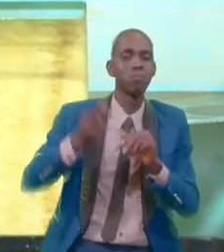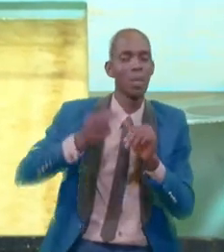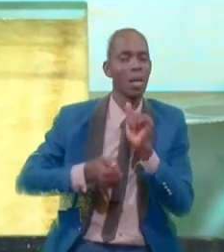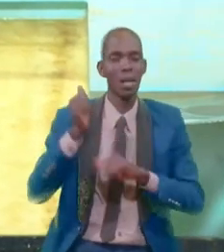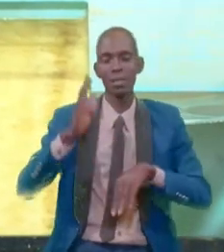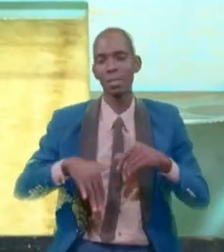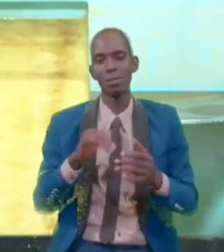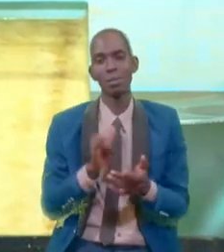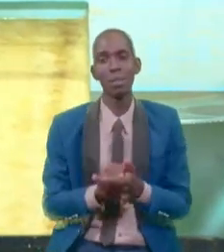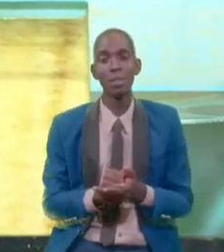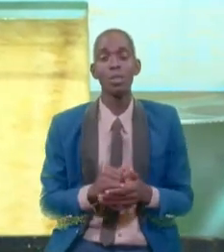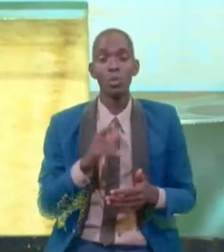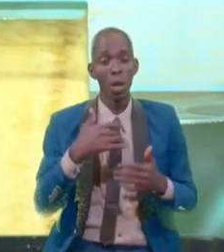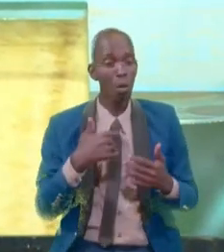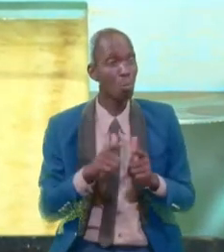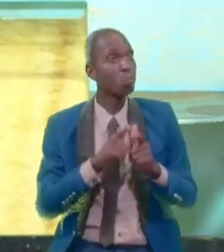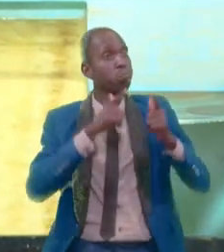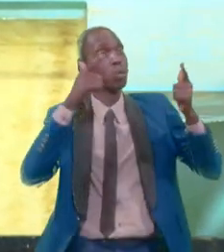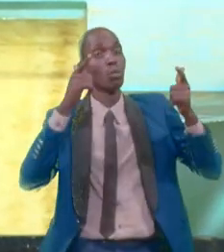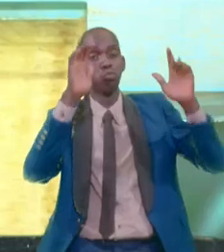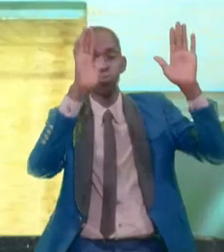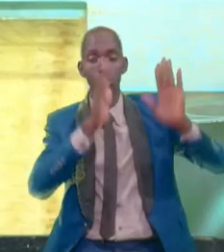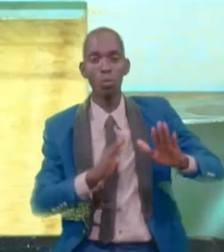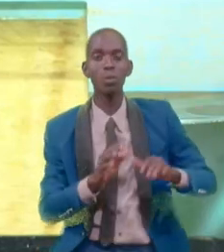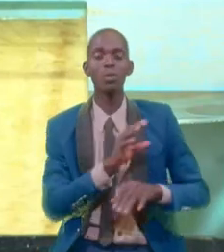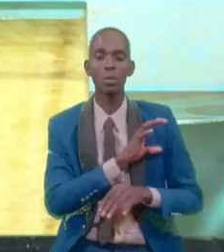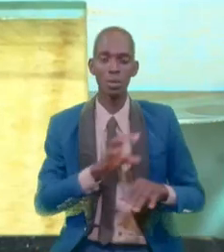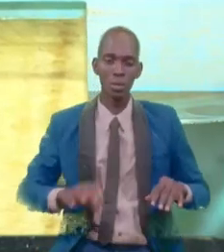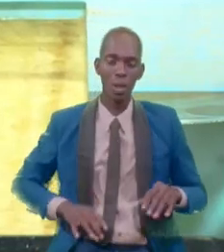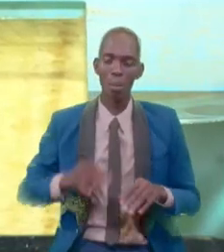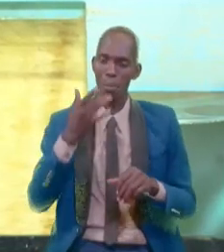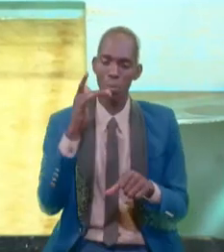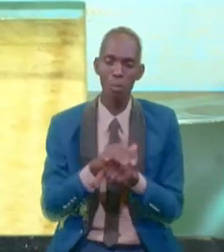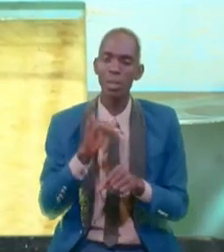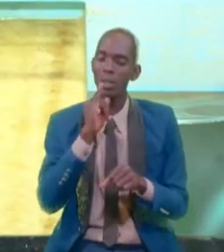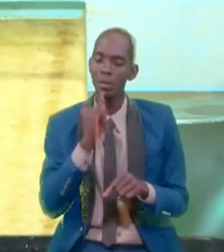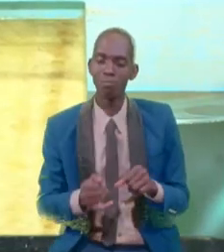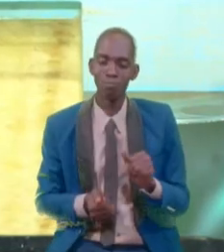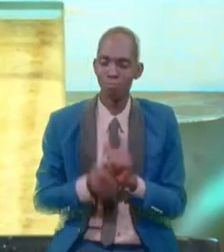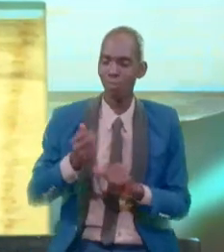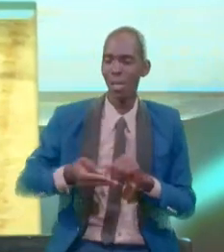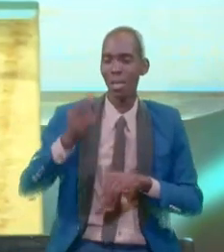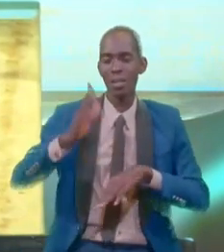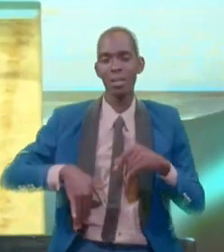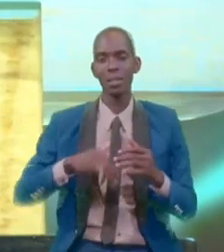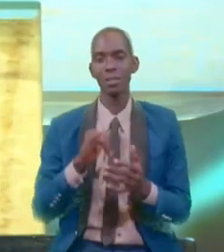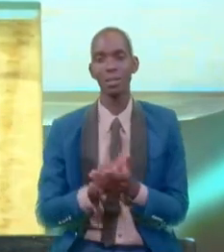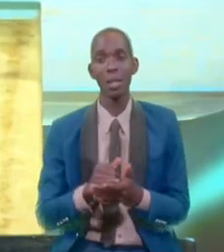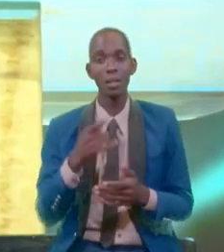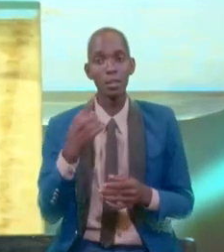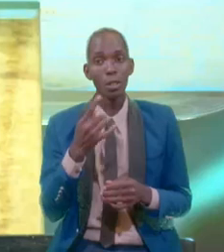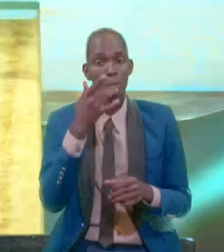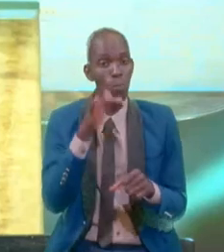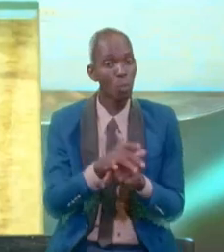problème grand, cela va au-delà de cela. Une grande montagne, cela va au-delà de cela. La promesse de Dieu est universelle et illimitée.